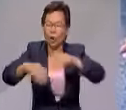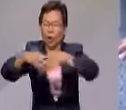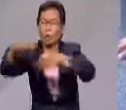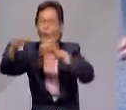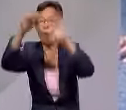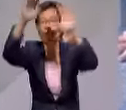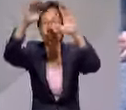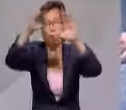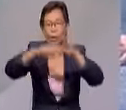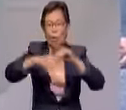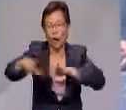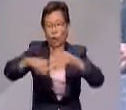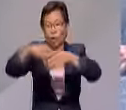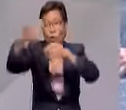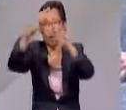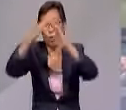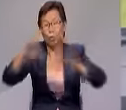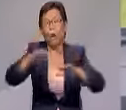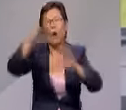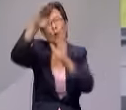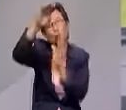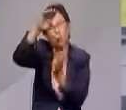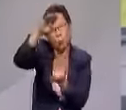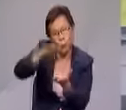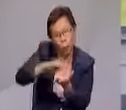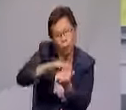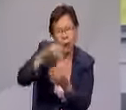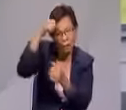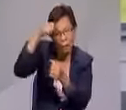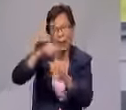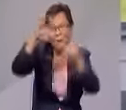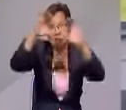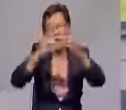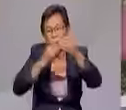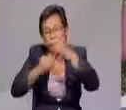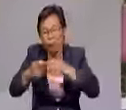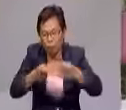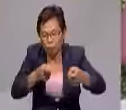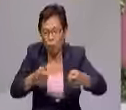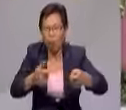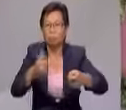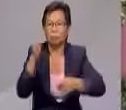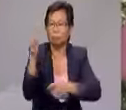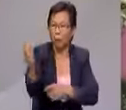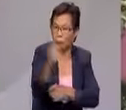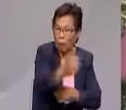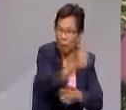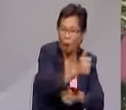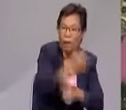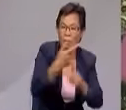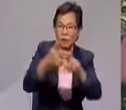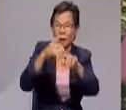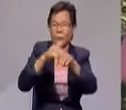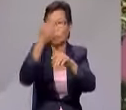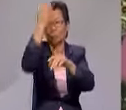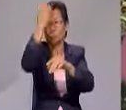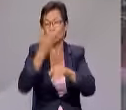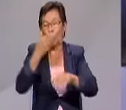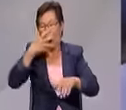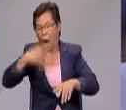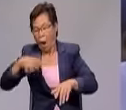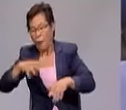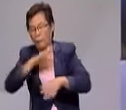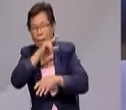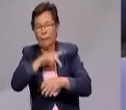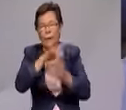rumah. Perlu diingat cara pemakanan yang betul dapat mengawal seseorang daripada terkena strok haba. Ini termasuk